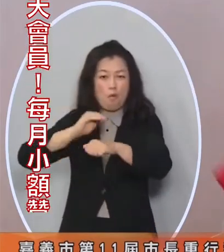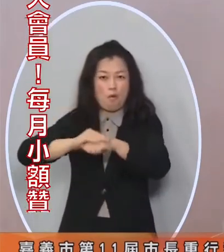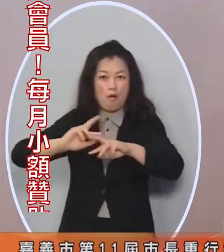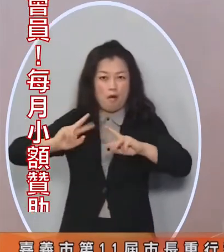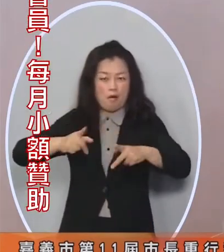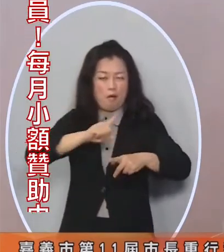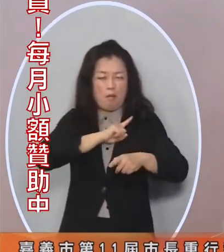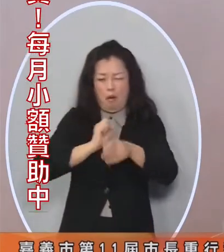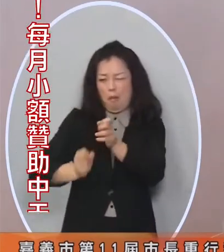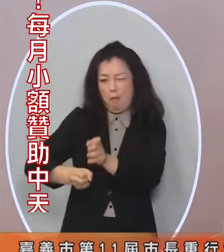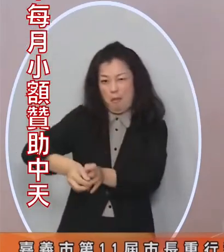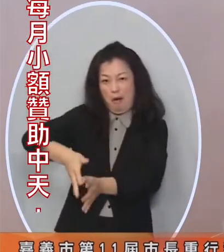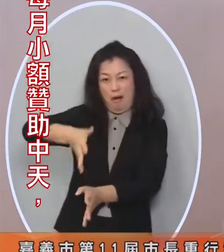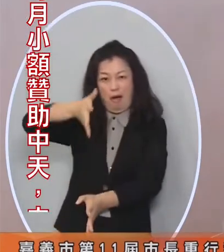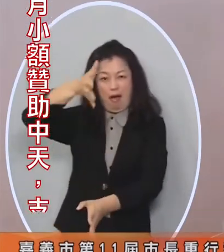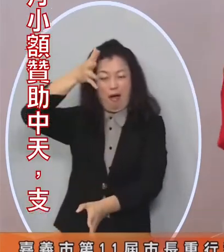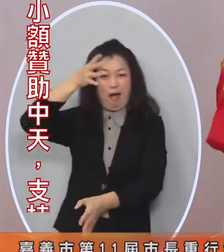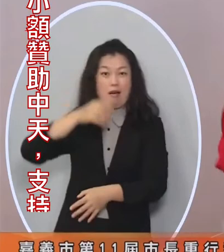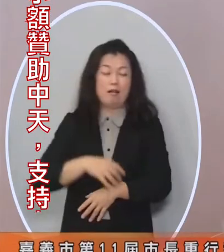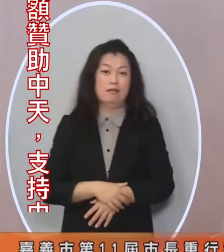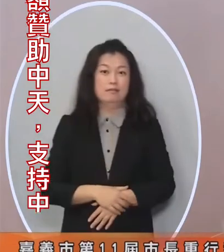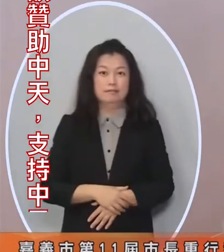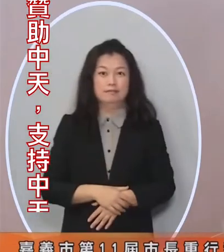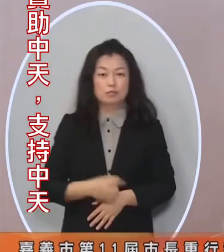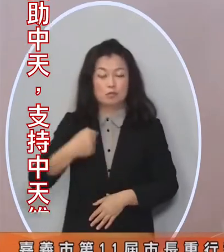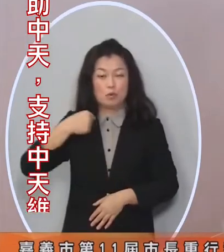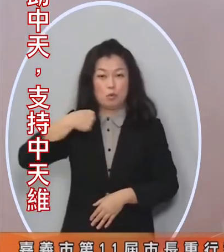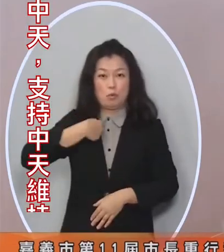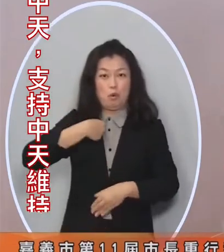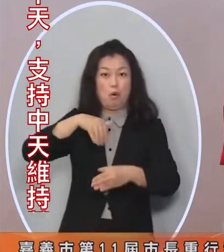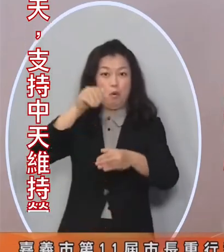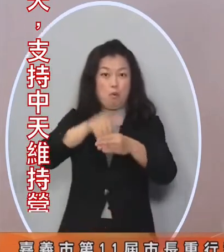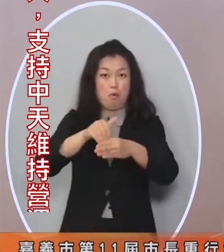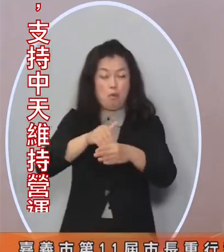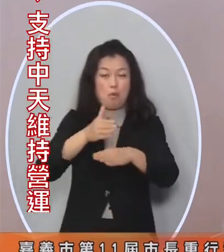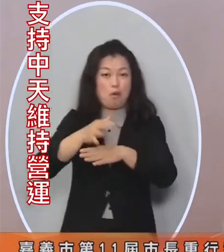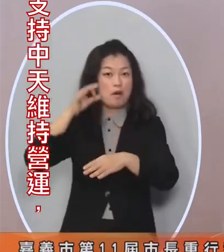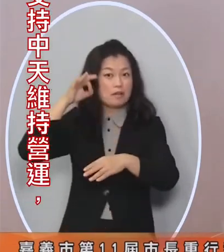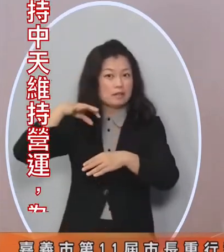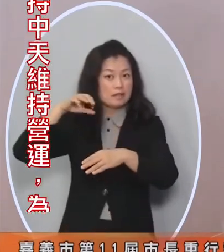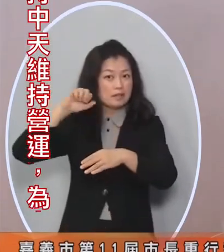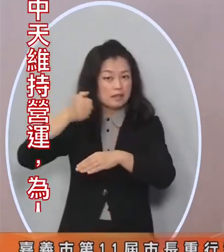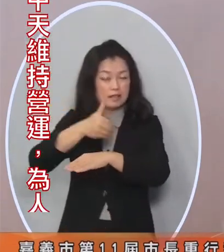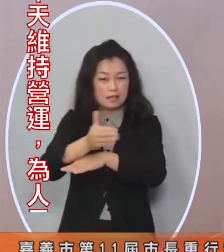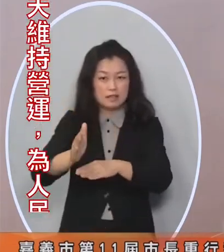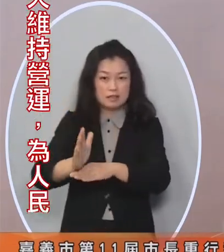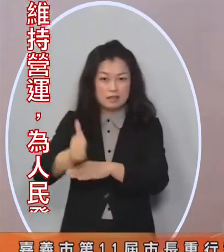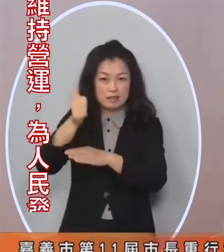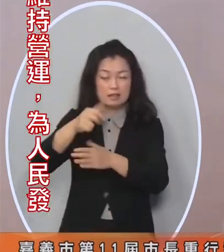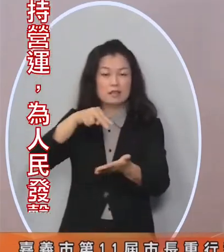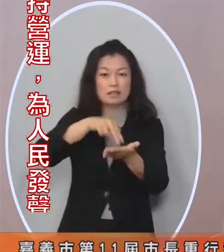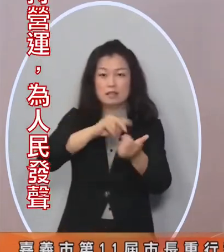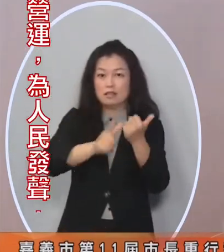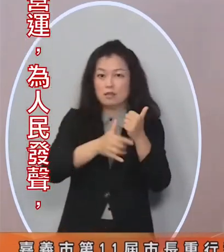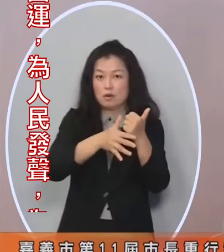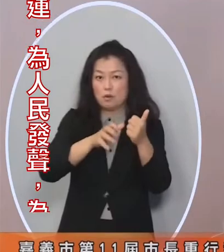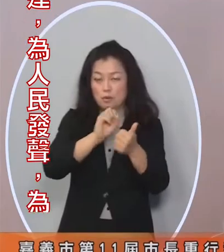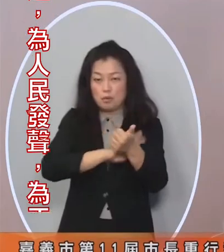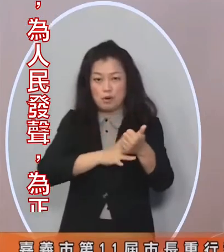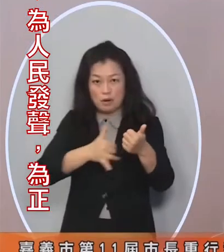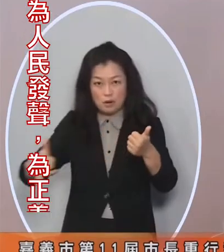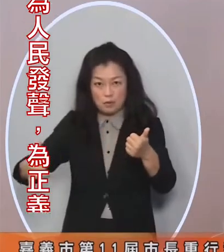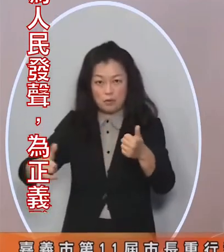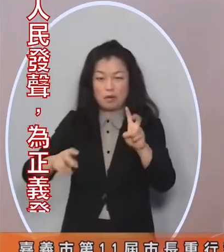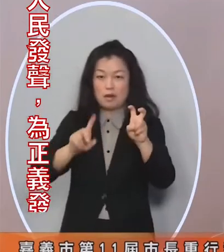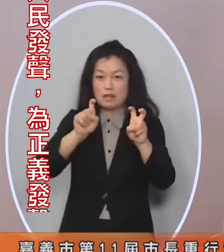伟人，黄鸿成台湾阿成世界伟人财神总统。我选过嘉义县长，跟张花冠，跟2016跟俊逸兄选过立委，2018我跟黄敏惠